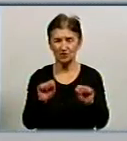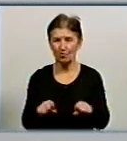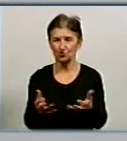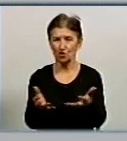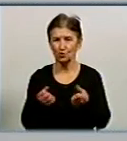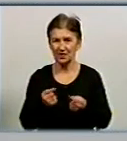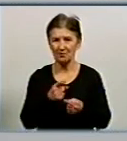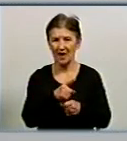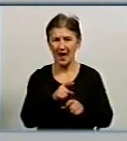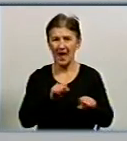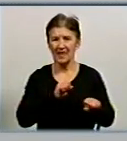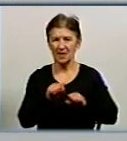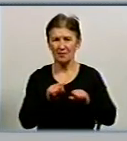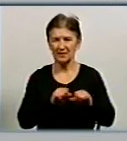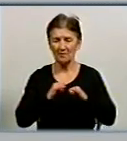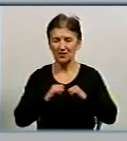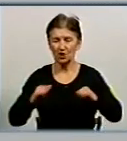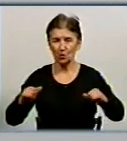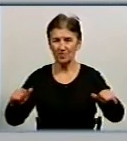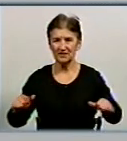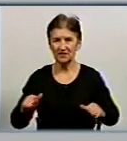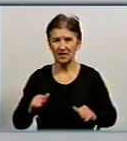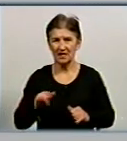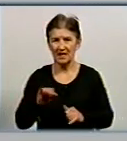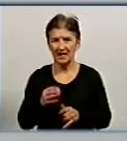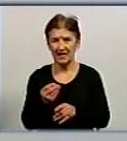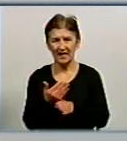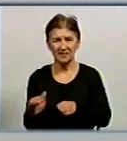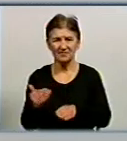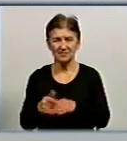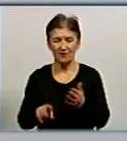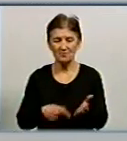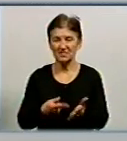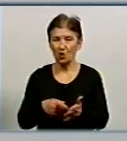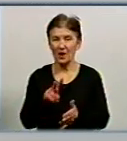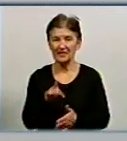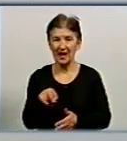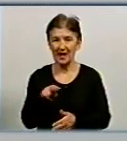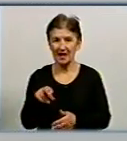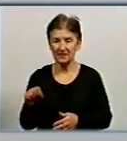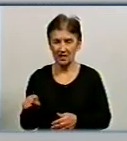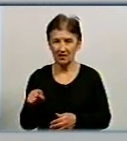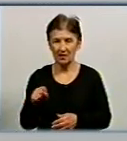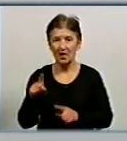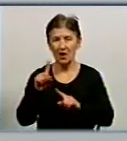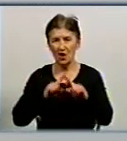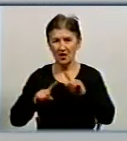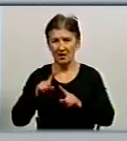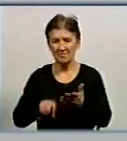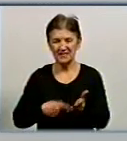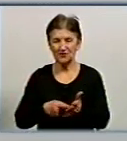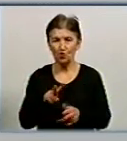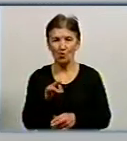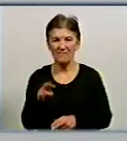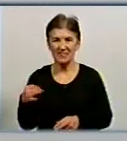отримати в Департаменті з питань економічного розвитку, торгівлі та інвестицій міської ради міста Кропивницького та на офіційному веб-сайті міської